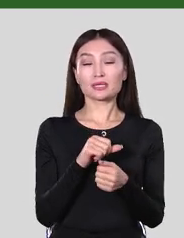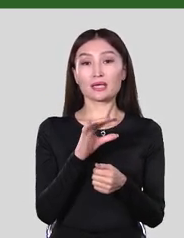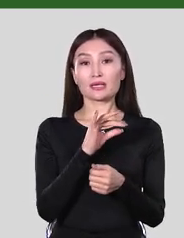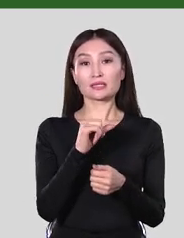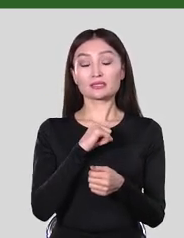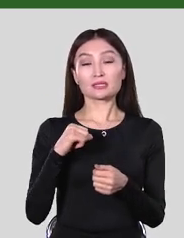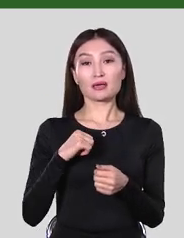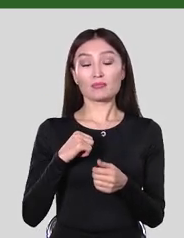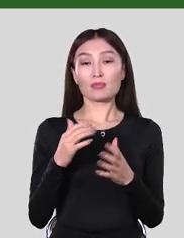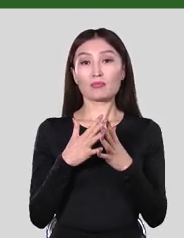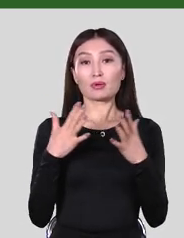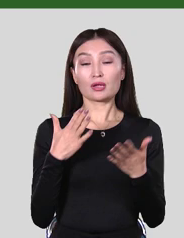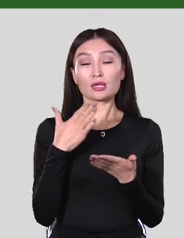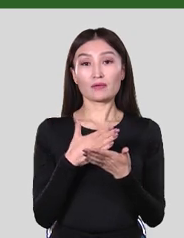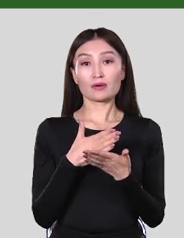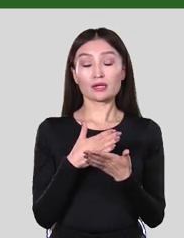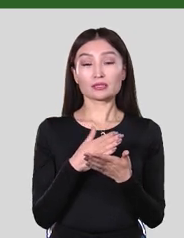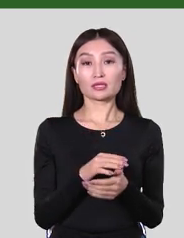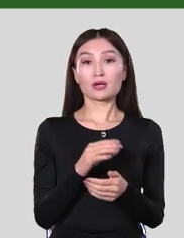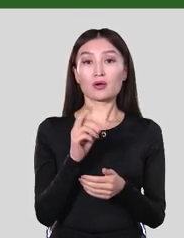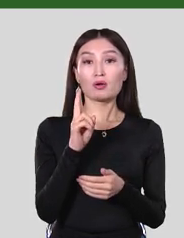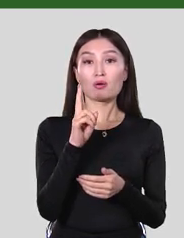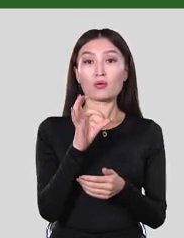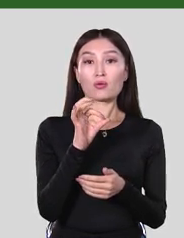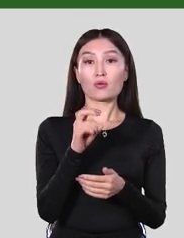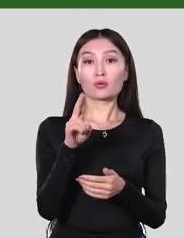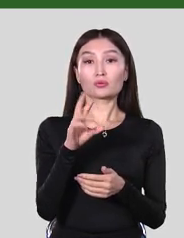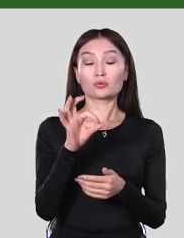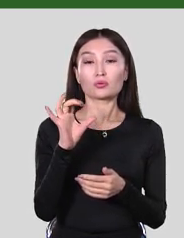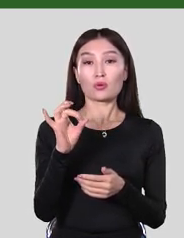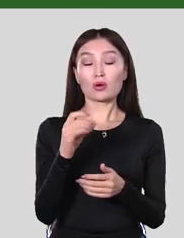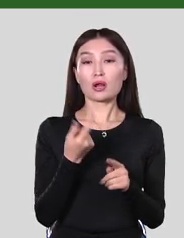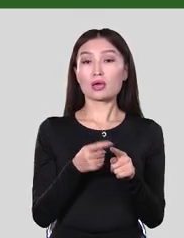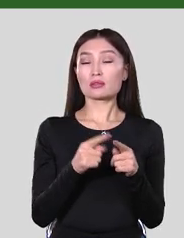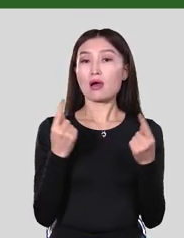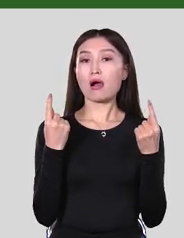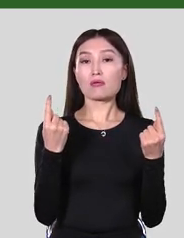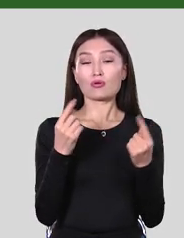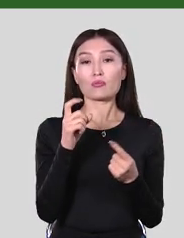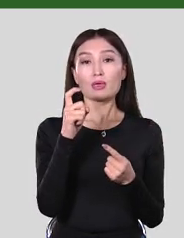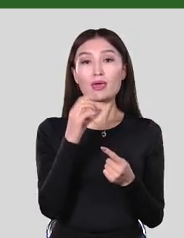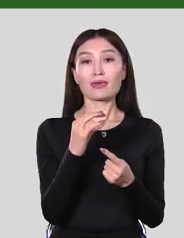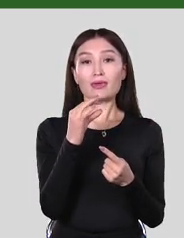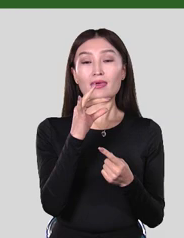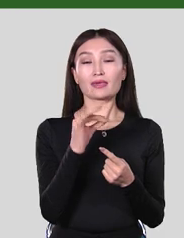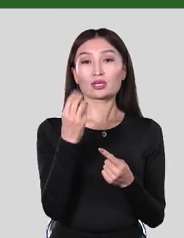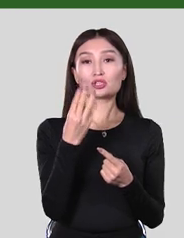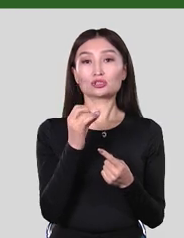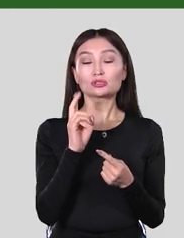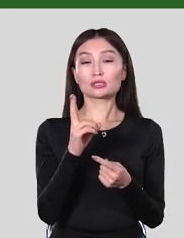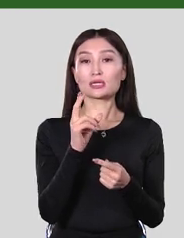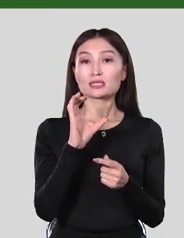и знаменательным является, несомненно, кондор. Это огромная хищная птица с